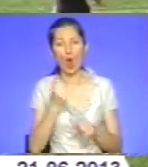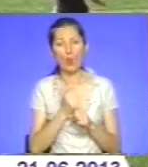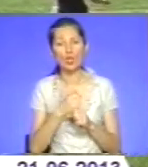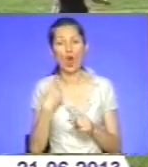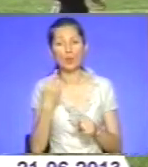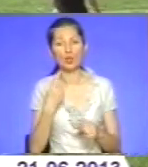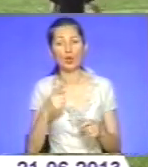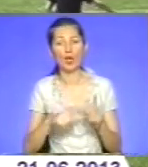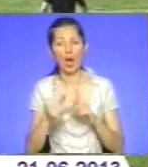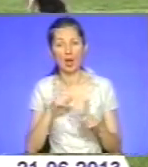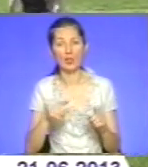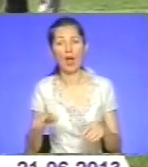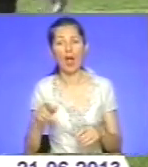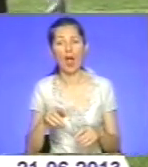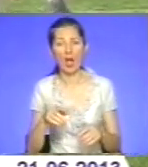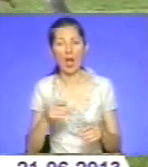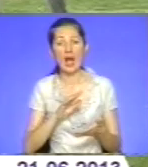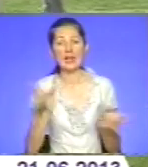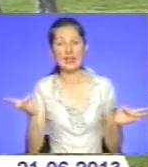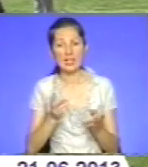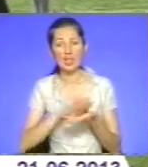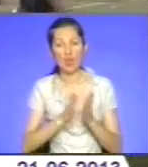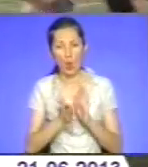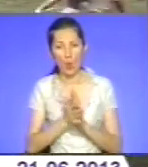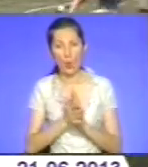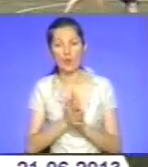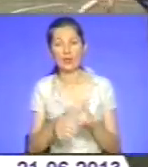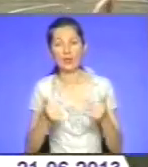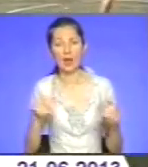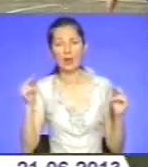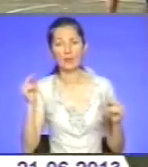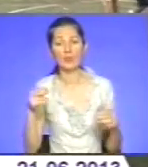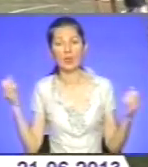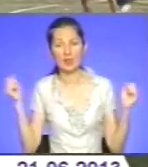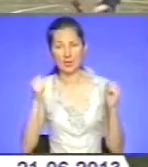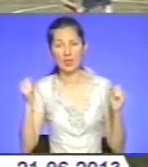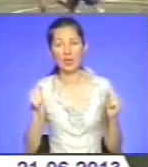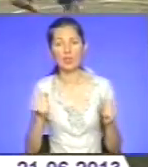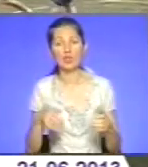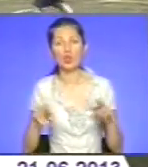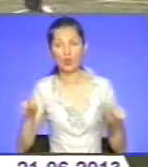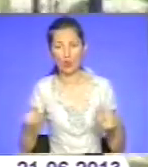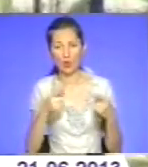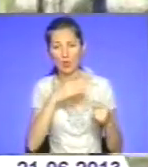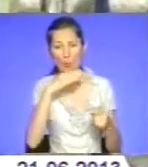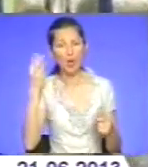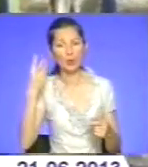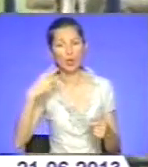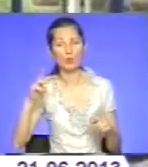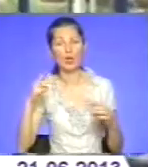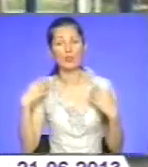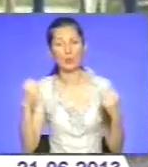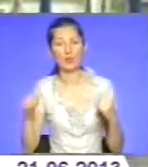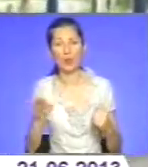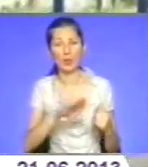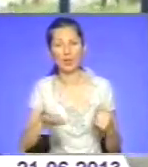Вкрай належні умови для занять фізичною культурою створюються. Багато модернізованих спортивних майданчиків уже чекають на юних